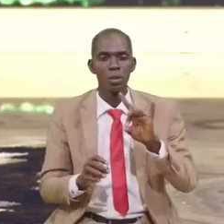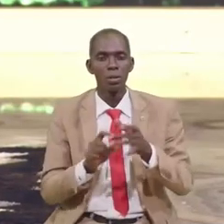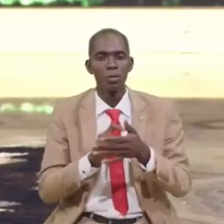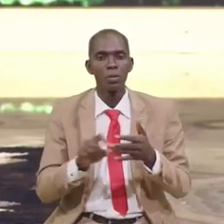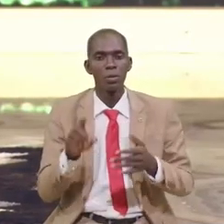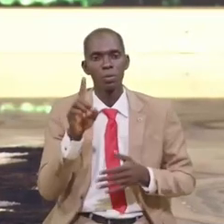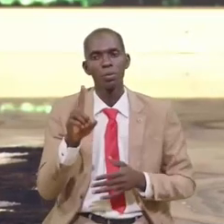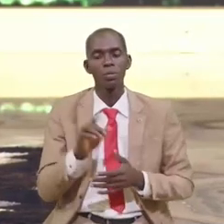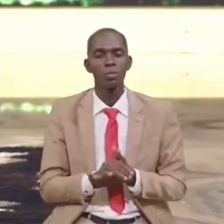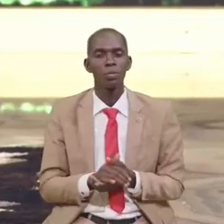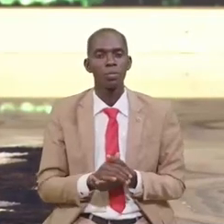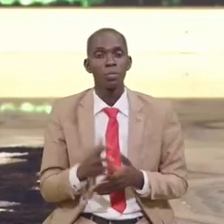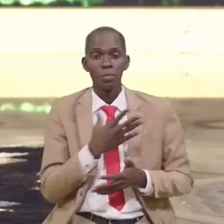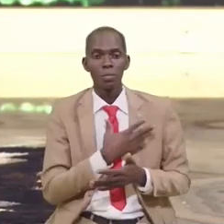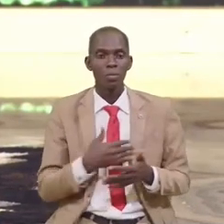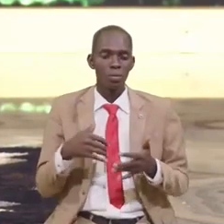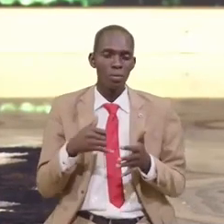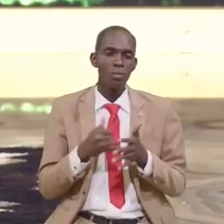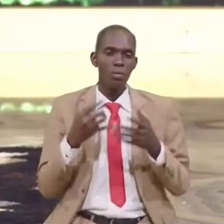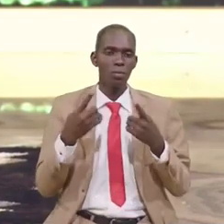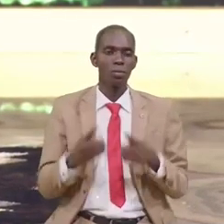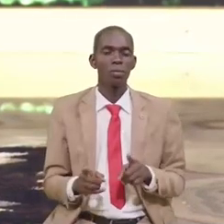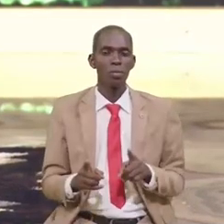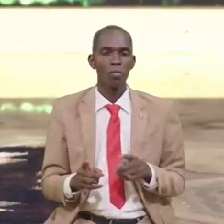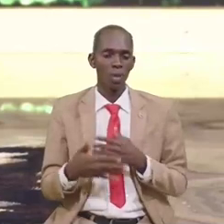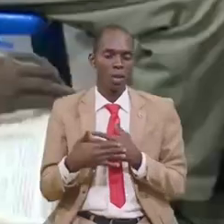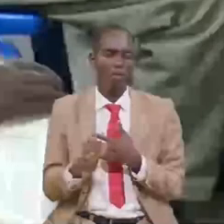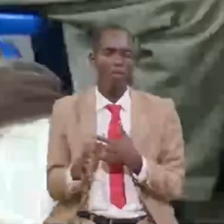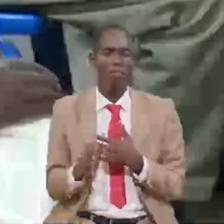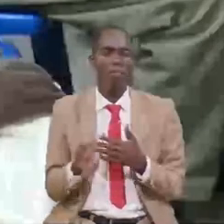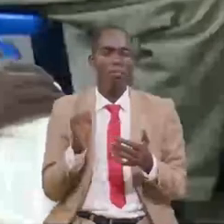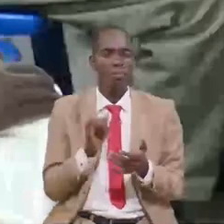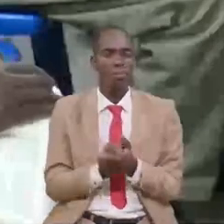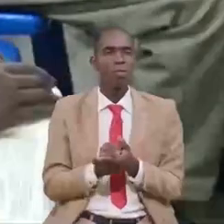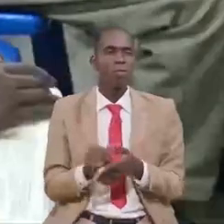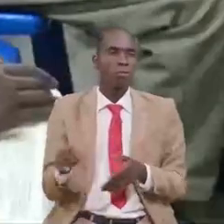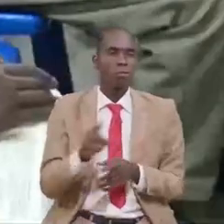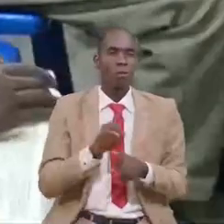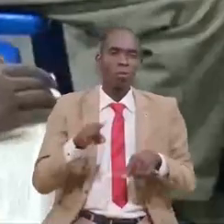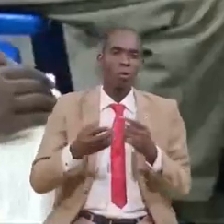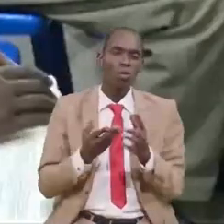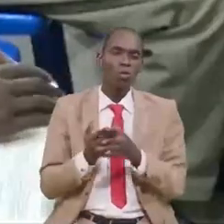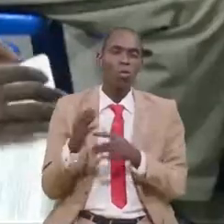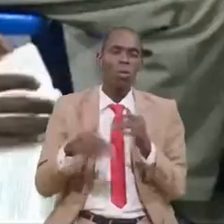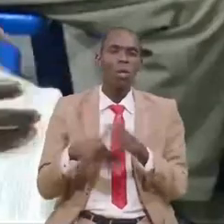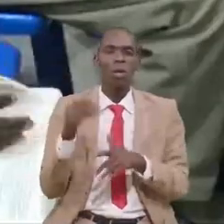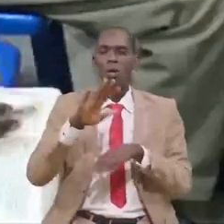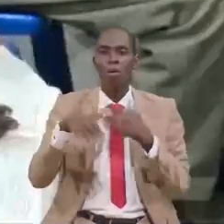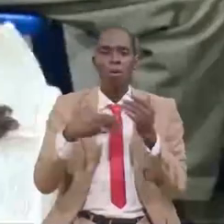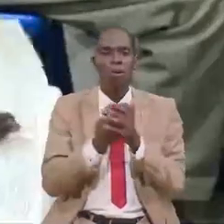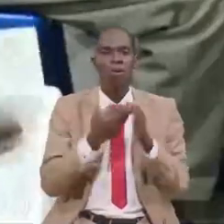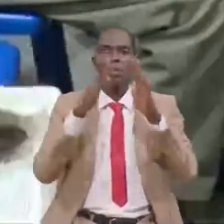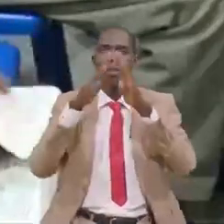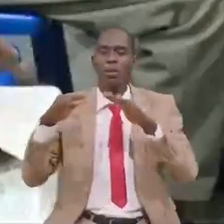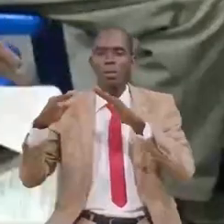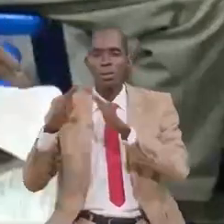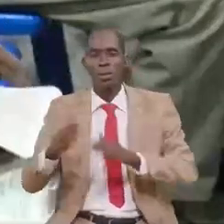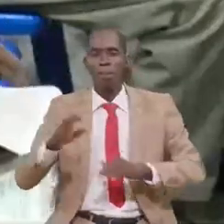1. Ensuite, Jésus allait de ville en ville et de village en